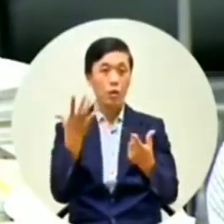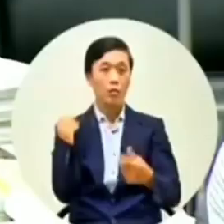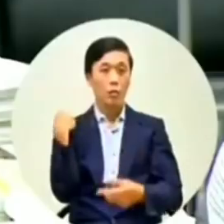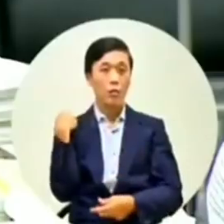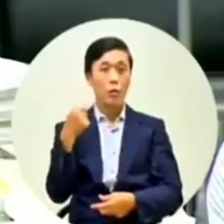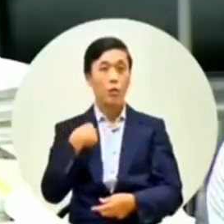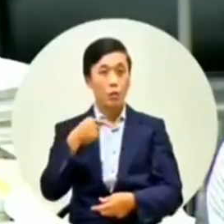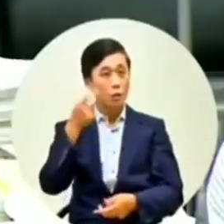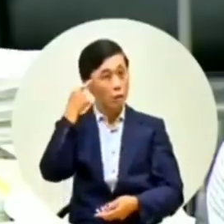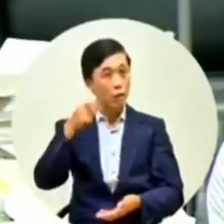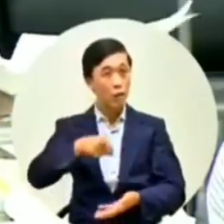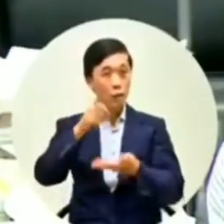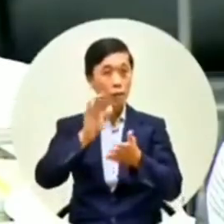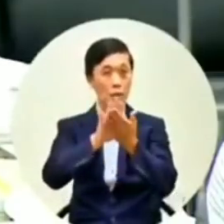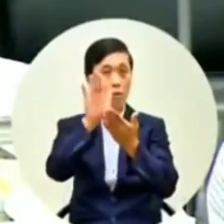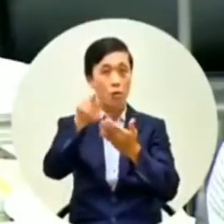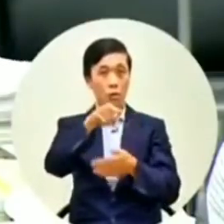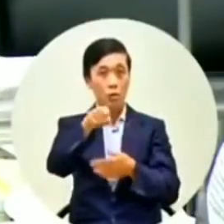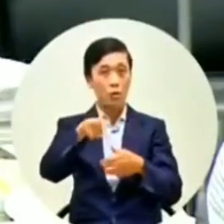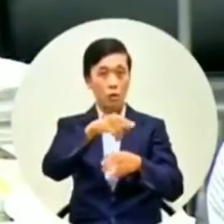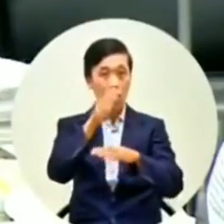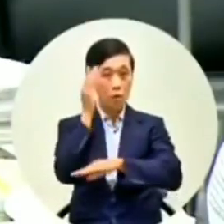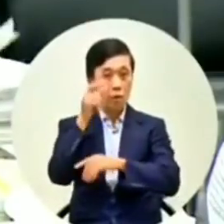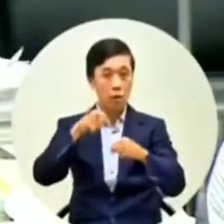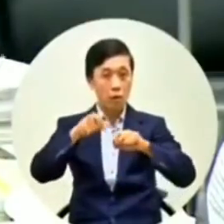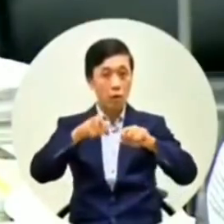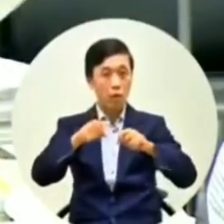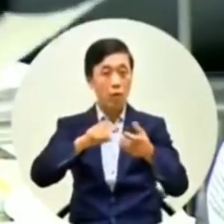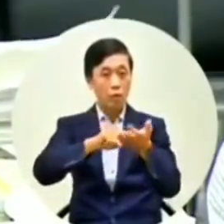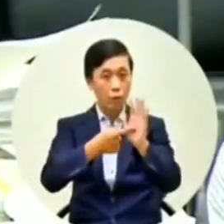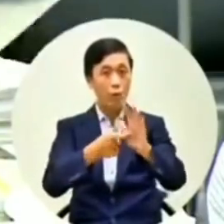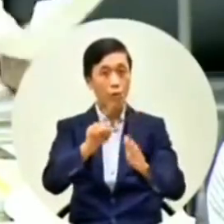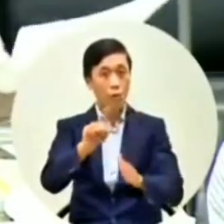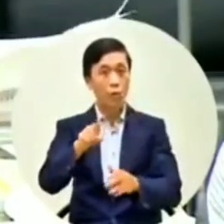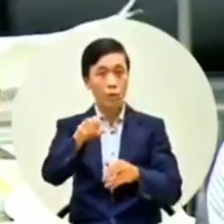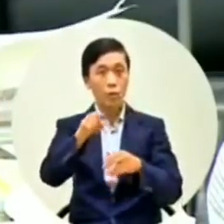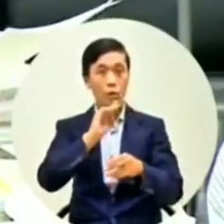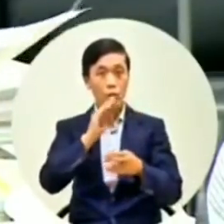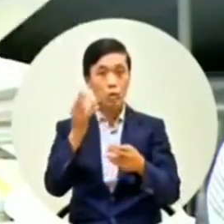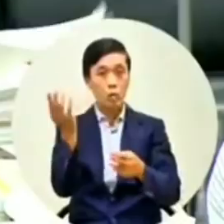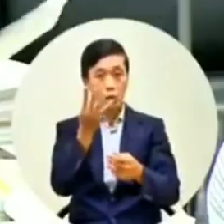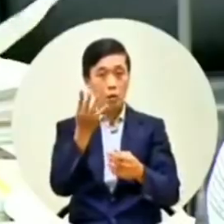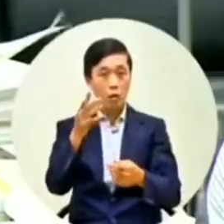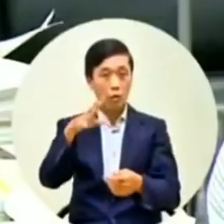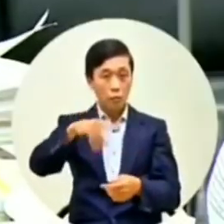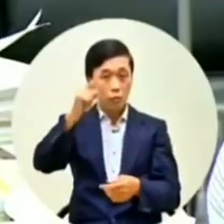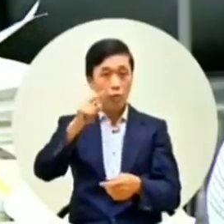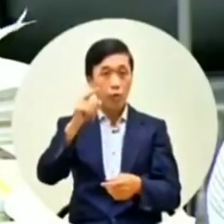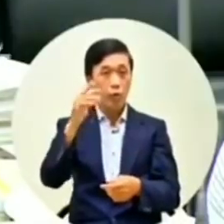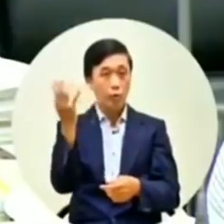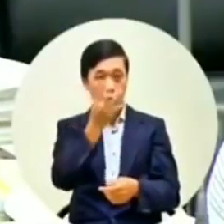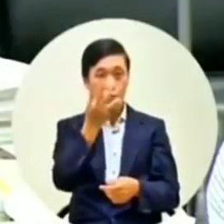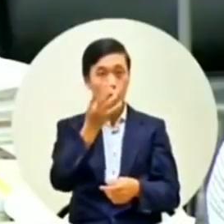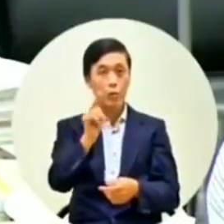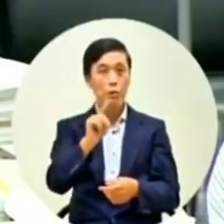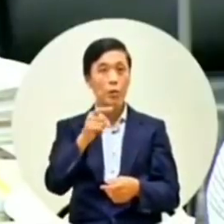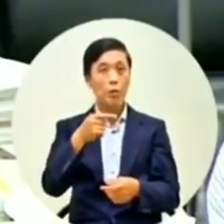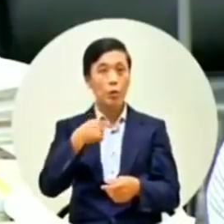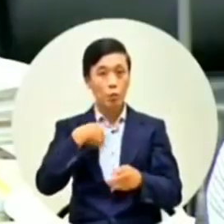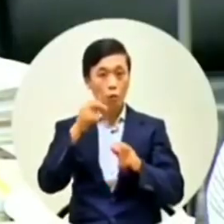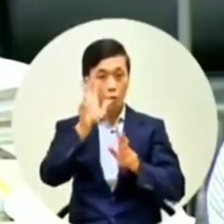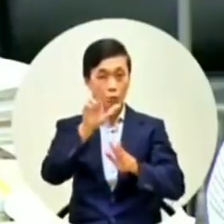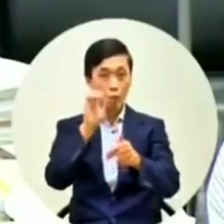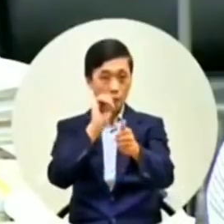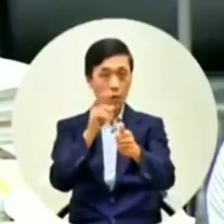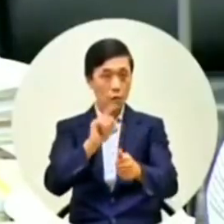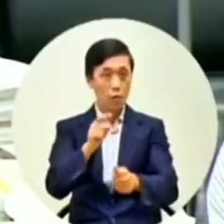定你比来你家所有的进家，好，你的所谓的四个优先，那说实在的，老实讲呢，我